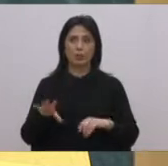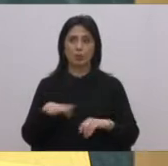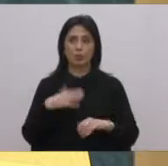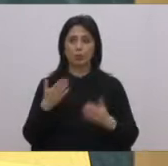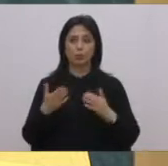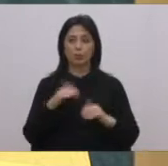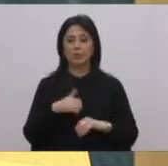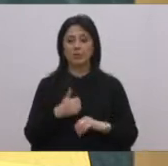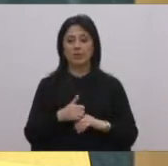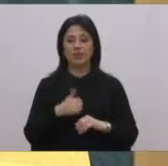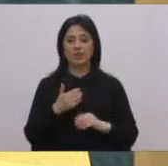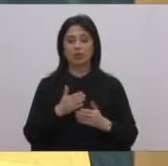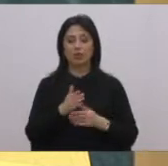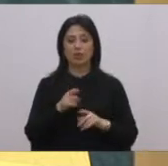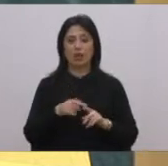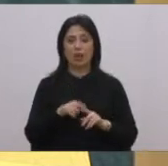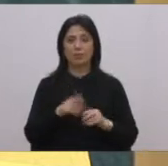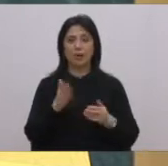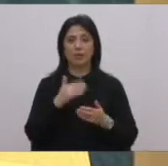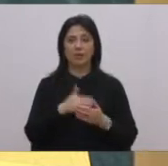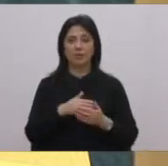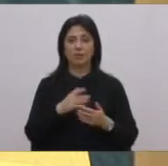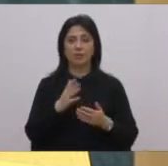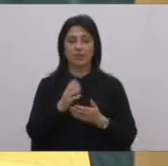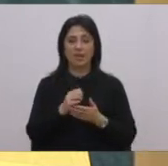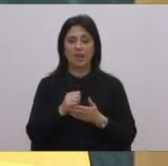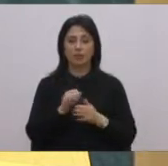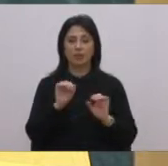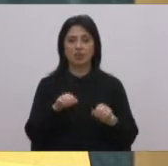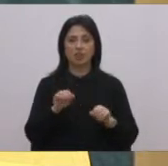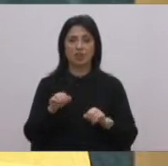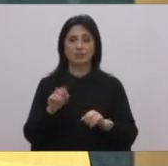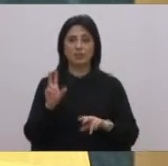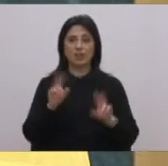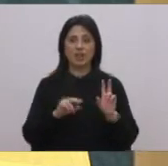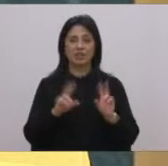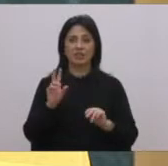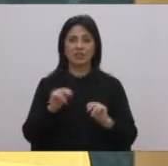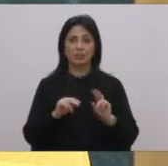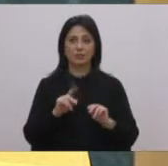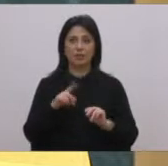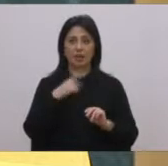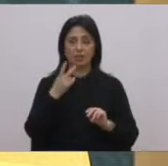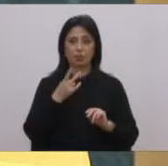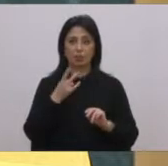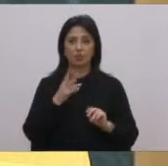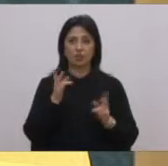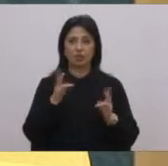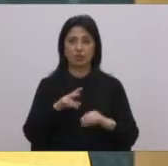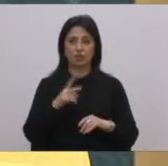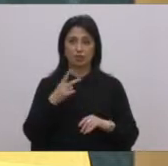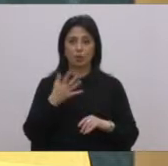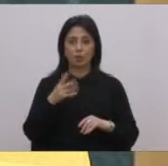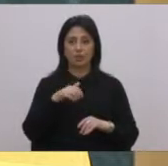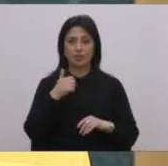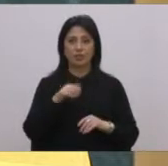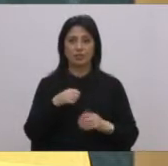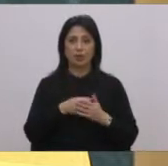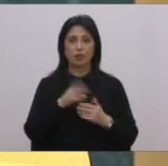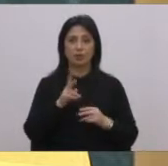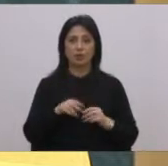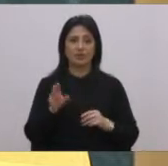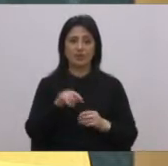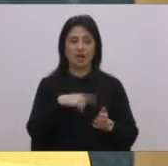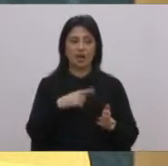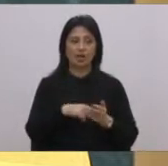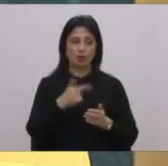თუმცა მთავარი პრიორიტეტი ამ ეტაპზე იმ რესურსების და შესაძლებლობების გათვალისწინებით, რა თქმა უნდა, რჩება 2025 წლის ბოლომდე ყველა